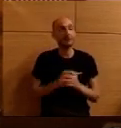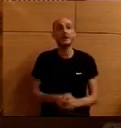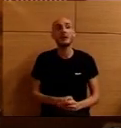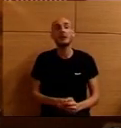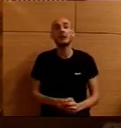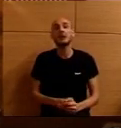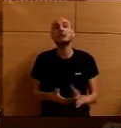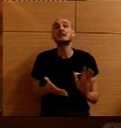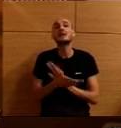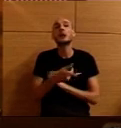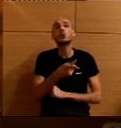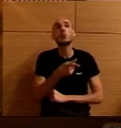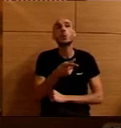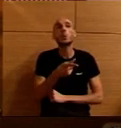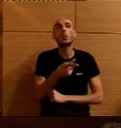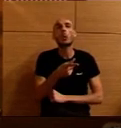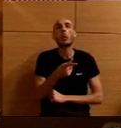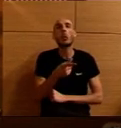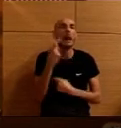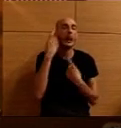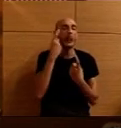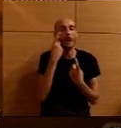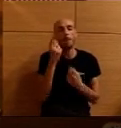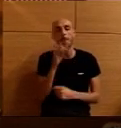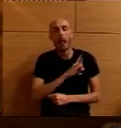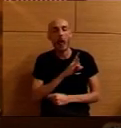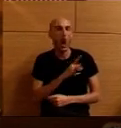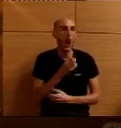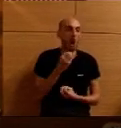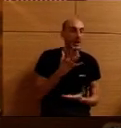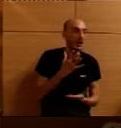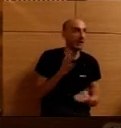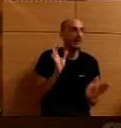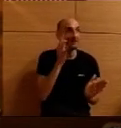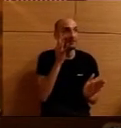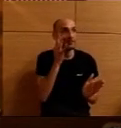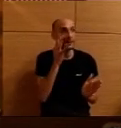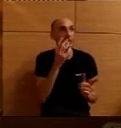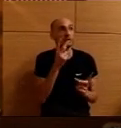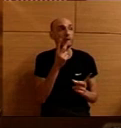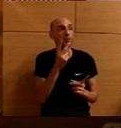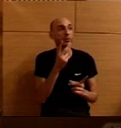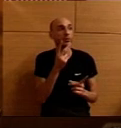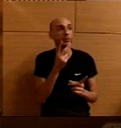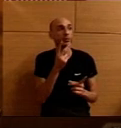mala fe que tingui vostè. Però sí que li vaig dir que si vol buscar-me m'encontrarà en tots els llocs que vostè